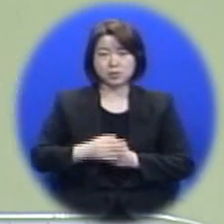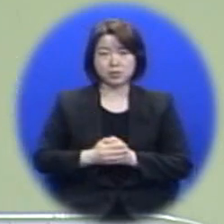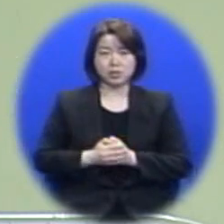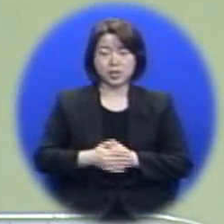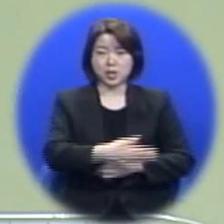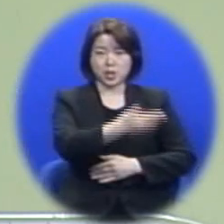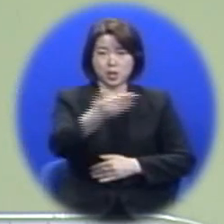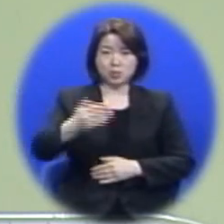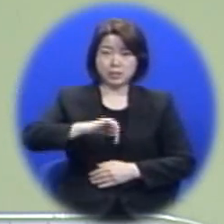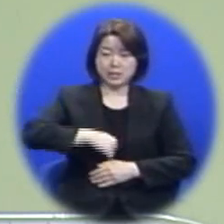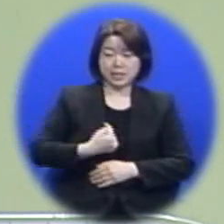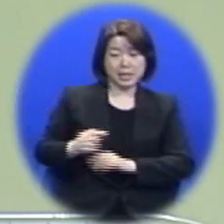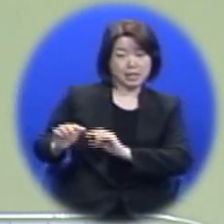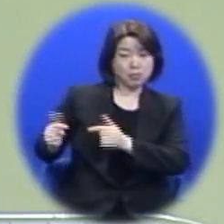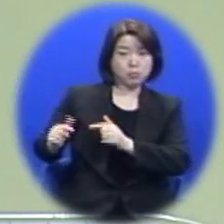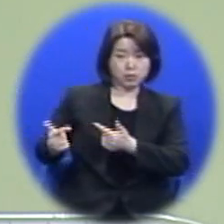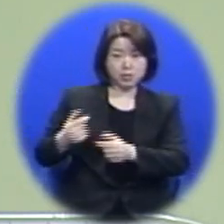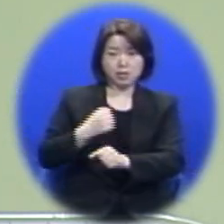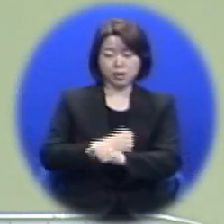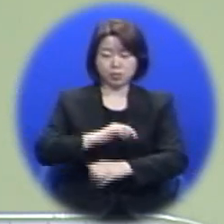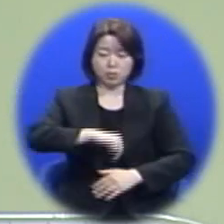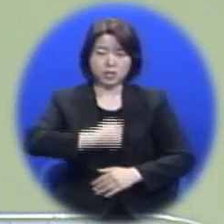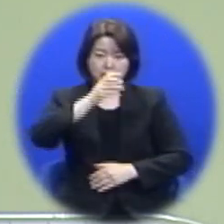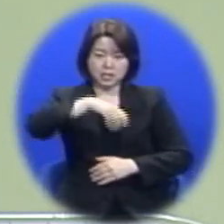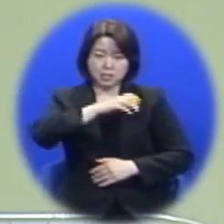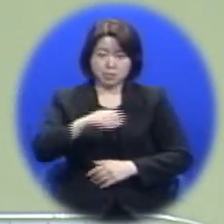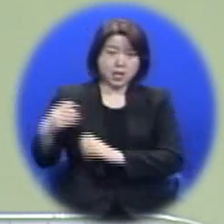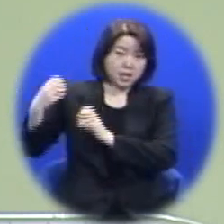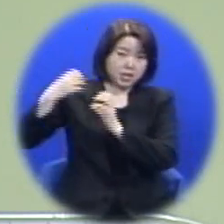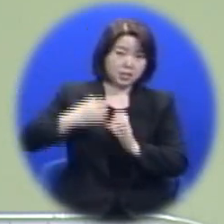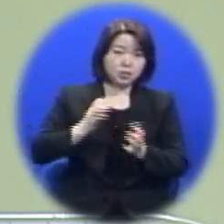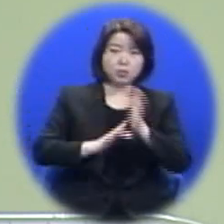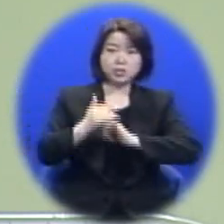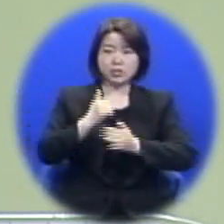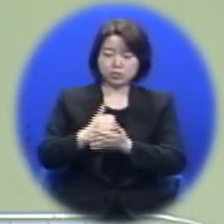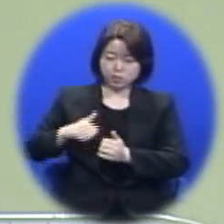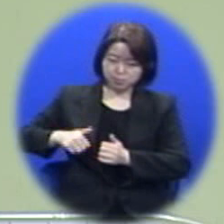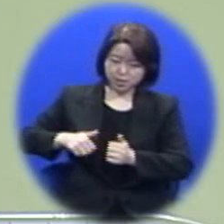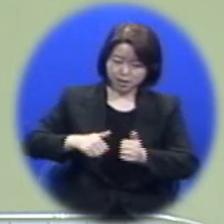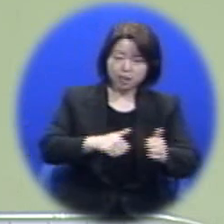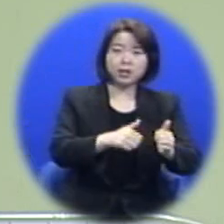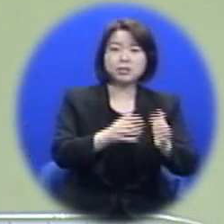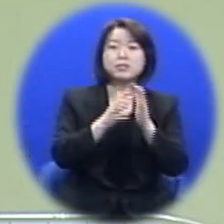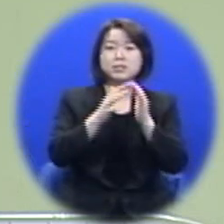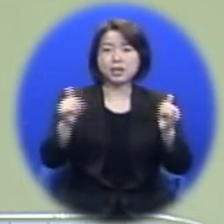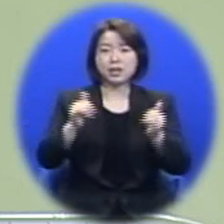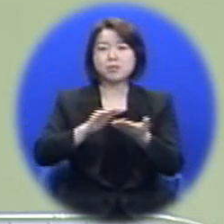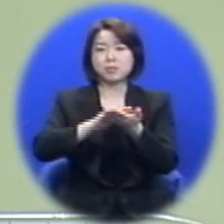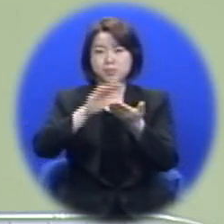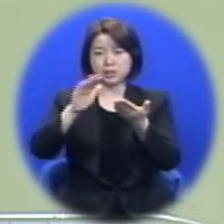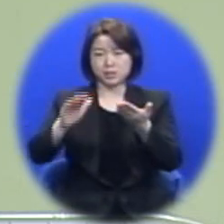여러분은 자기를 부인하고 자기 십자가를 지고 예수님을 따라가는 사람입니다